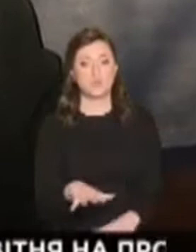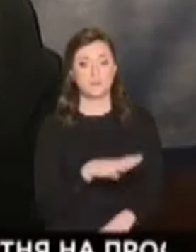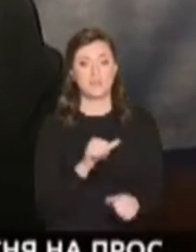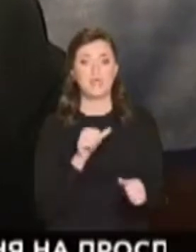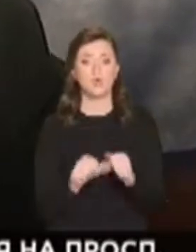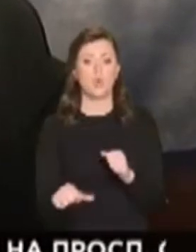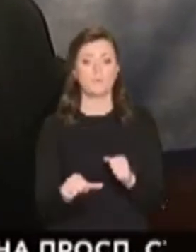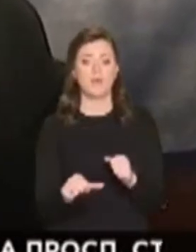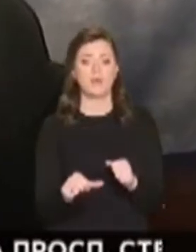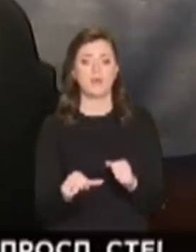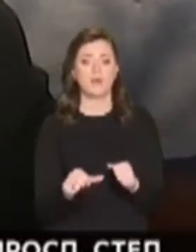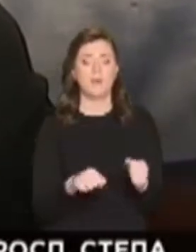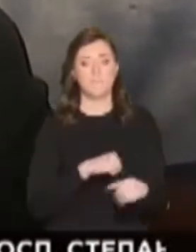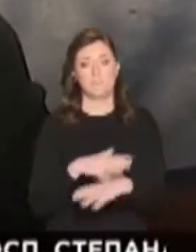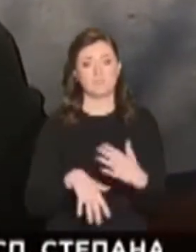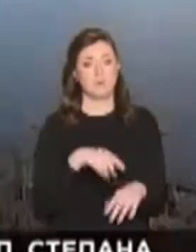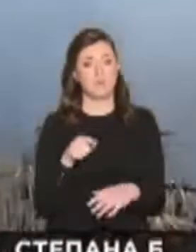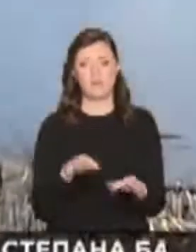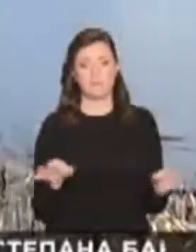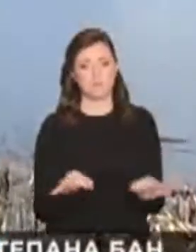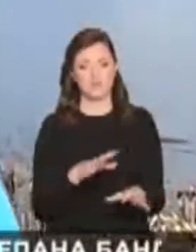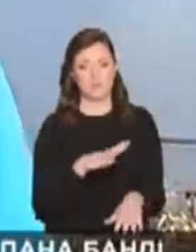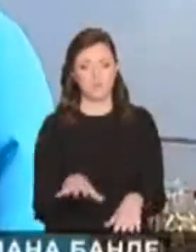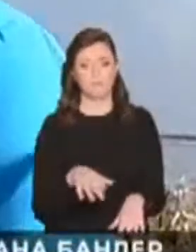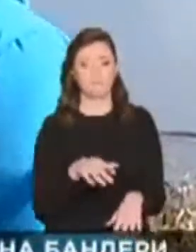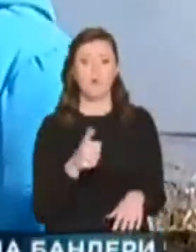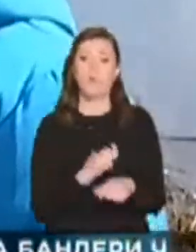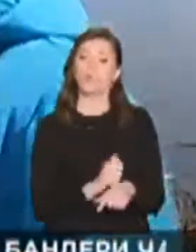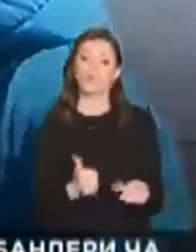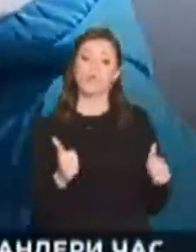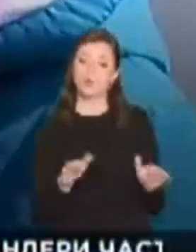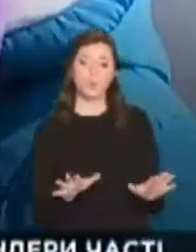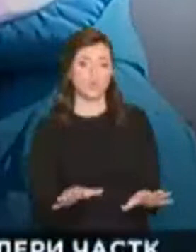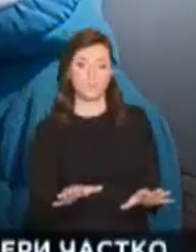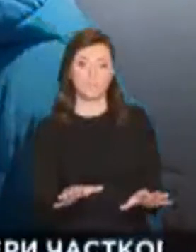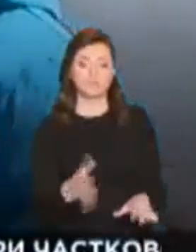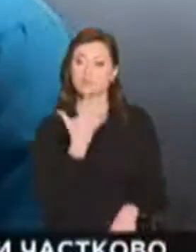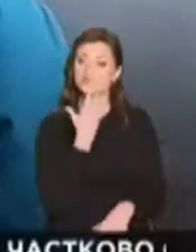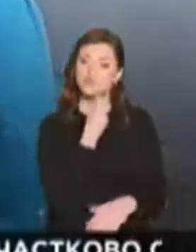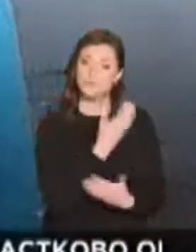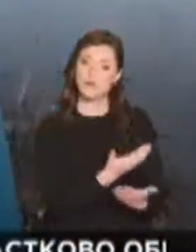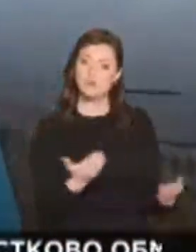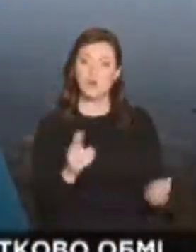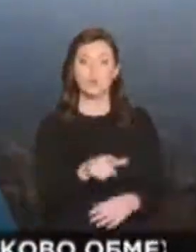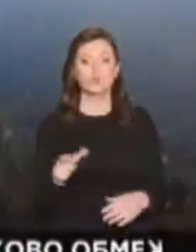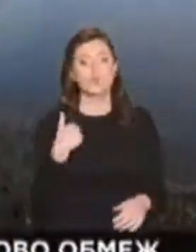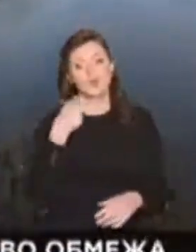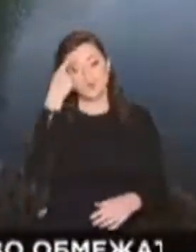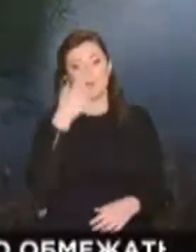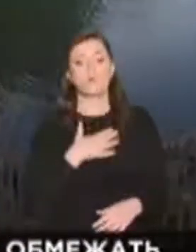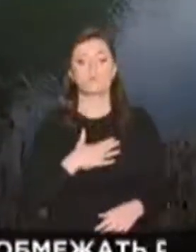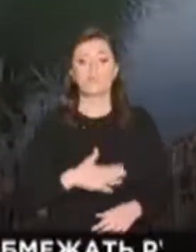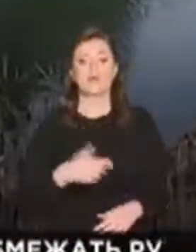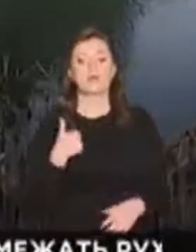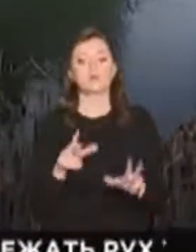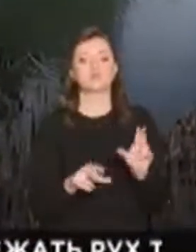крім там безпорядку там нічого не було. Це дуже хороше місце, кстати. Живописне, і людям, я думаю, приємно. І